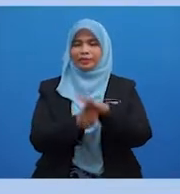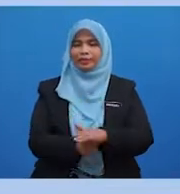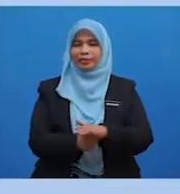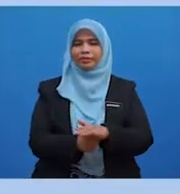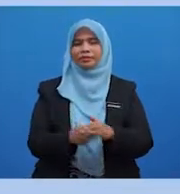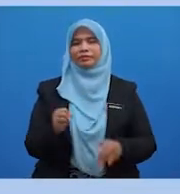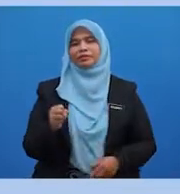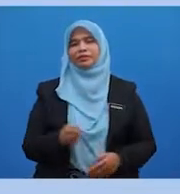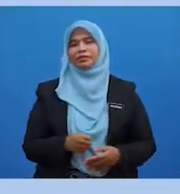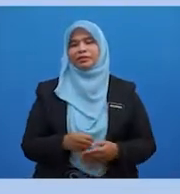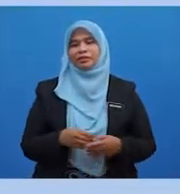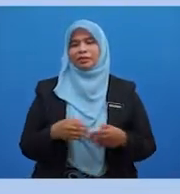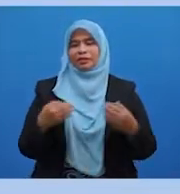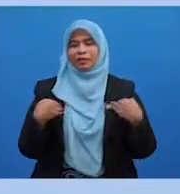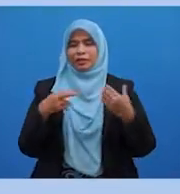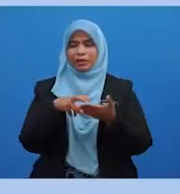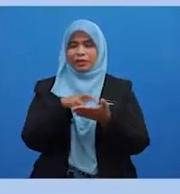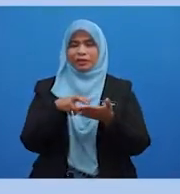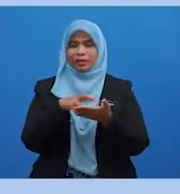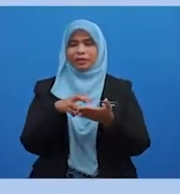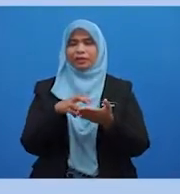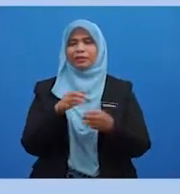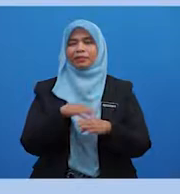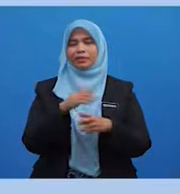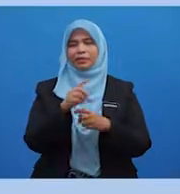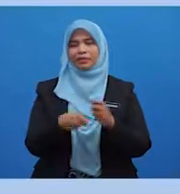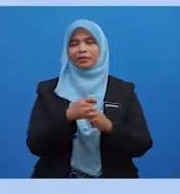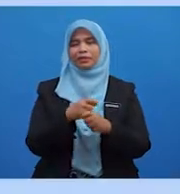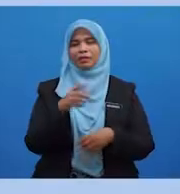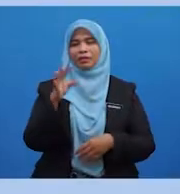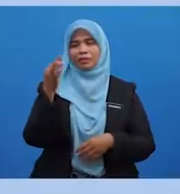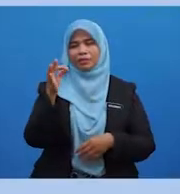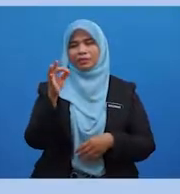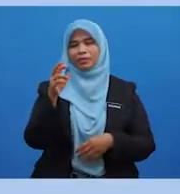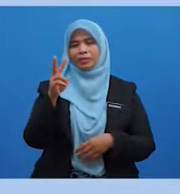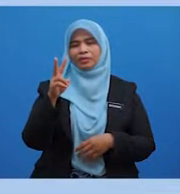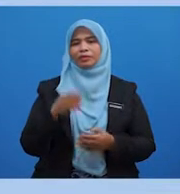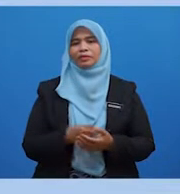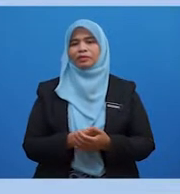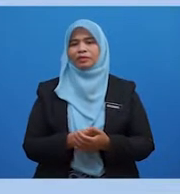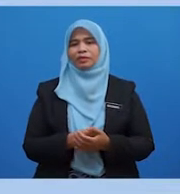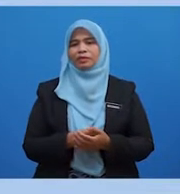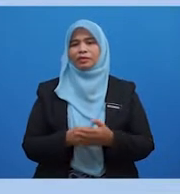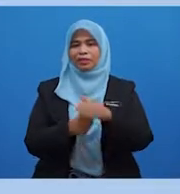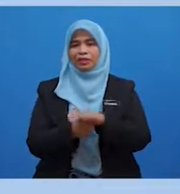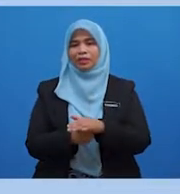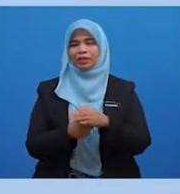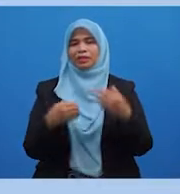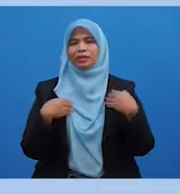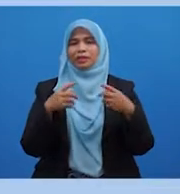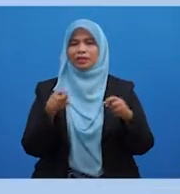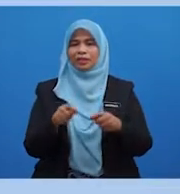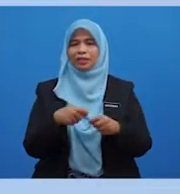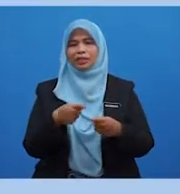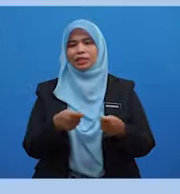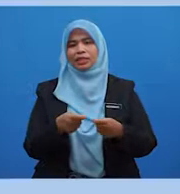Selye, di dalam kajiannya pada tahun 1982, stres merupakan tindak balas fisiologikal yang semula